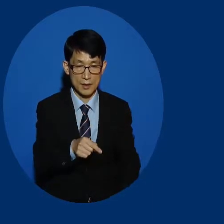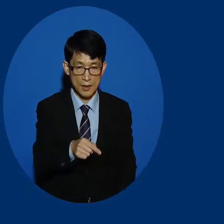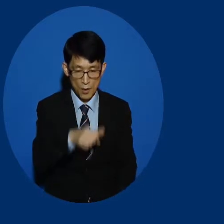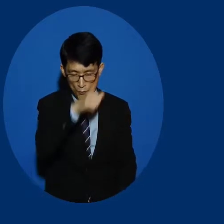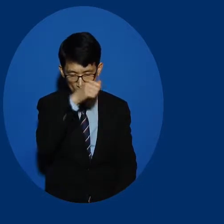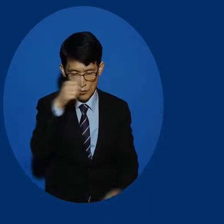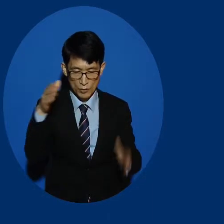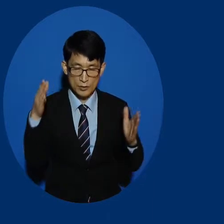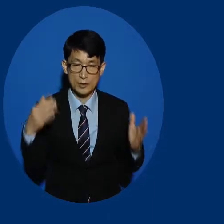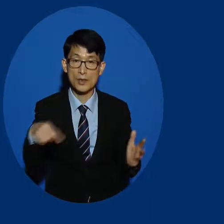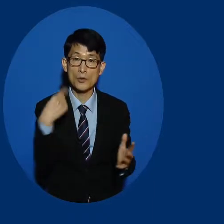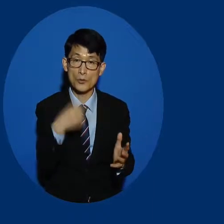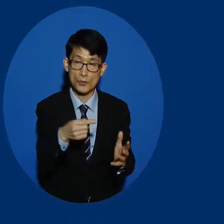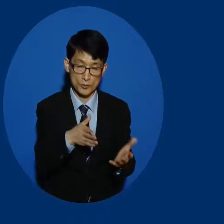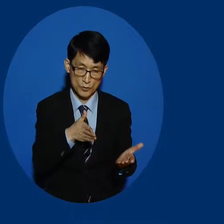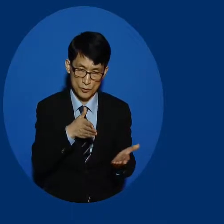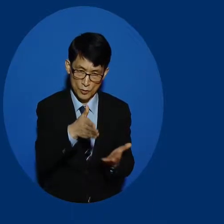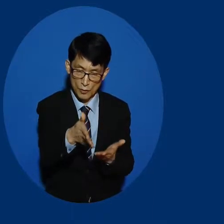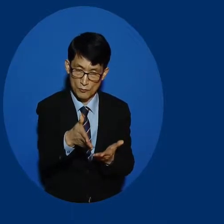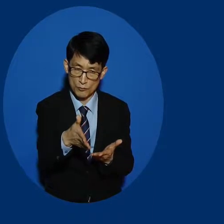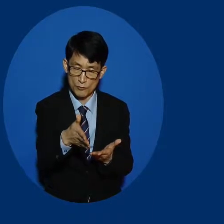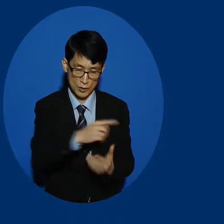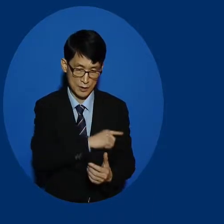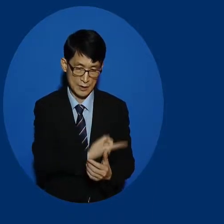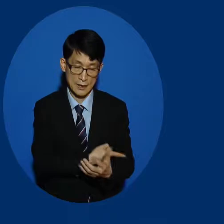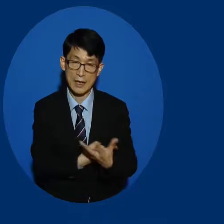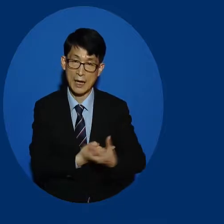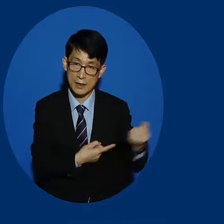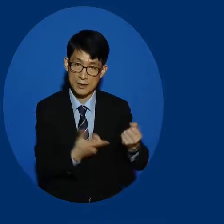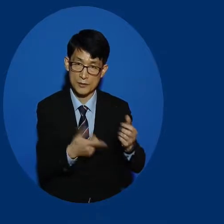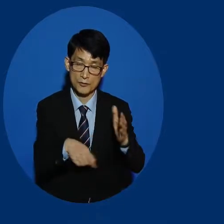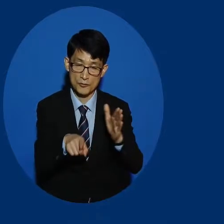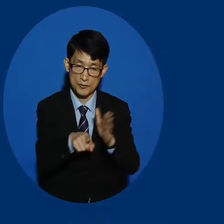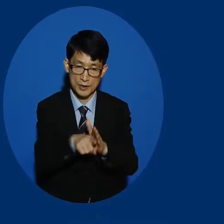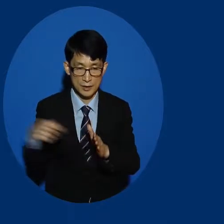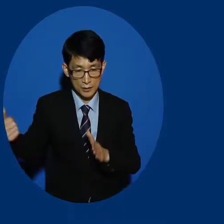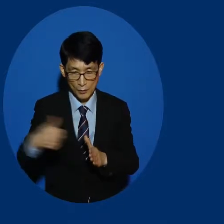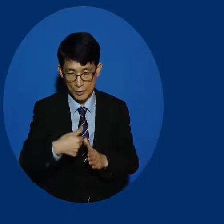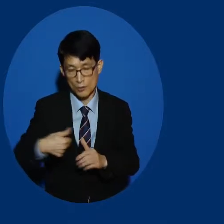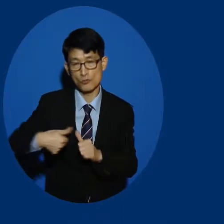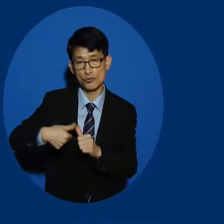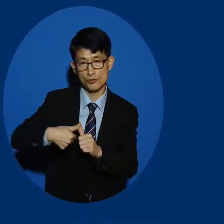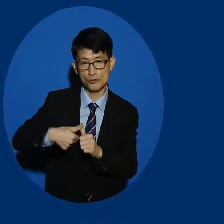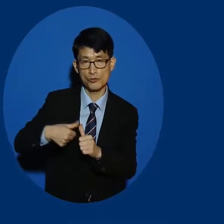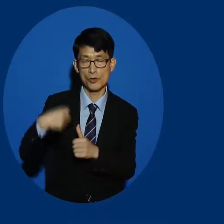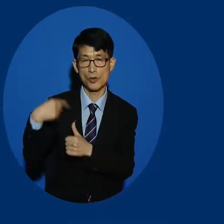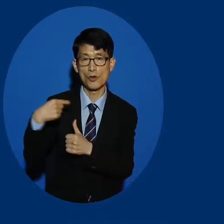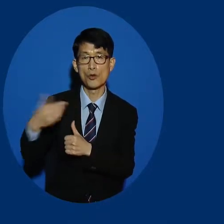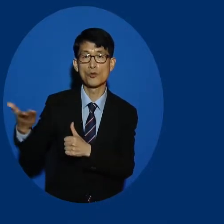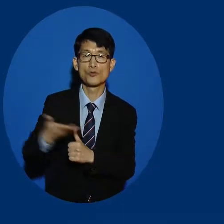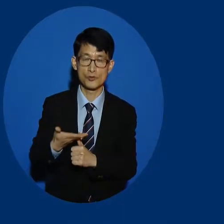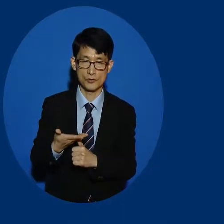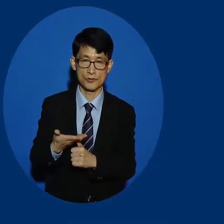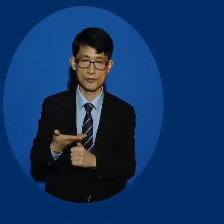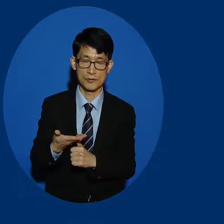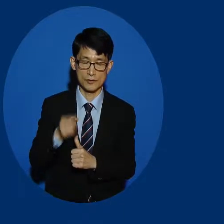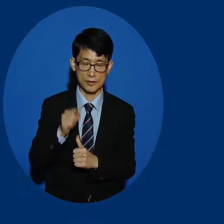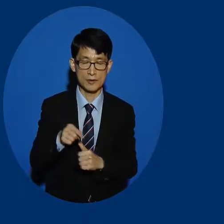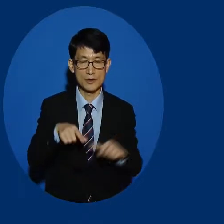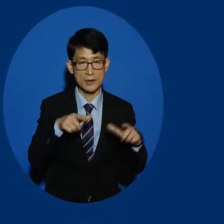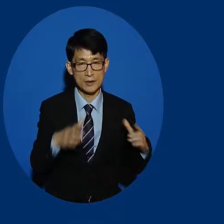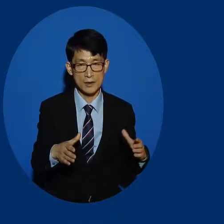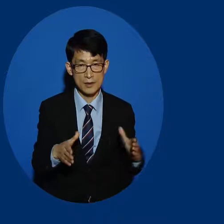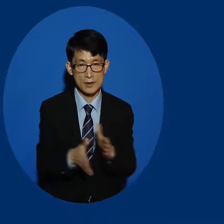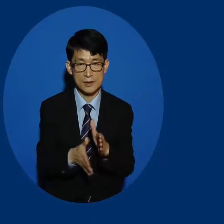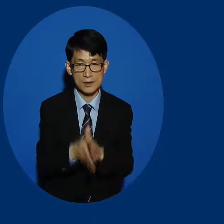평생교육기관으로서의 전문성을 가질 수 있도록 컨설팅을 지원해주는 그러한 사업이고요. 이제 그러한 사업들을 지자체에서 좀